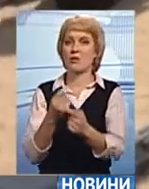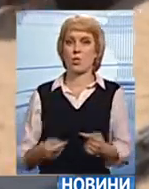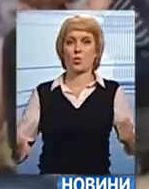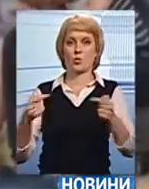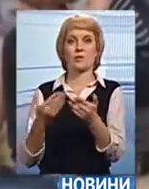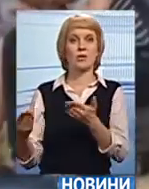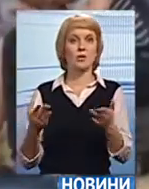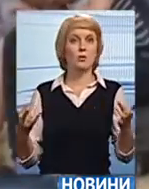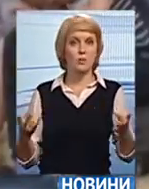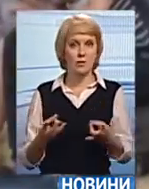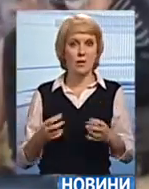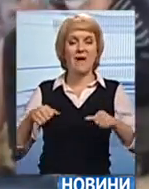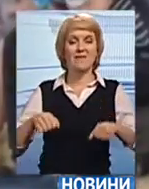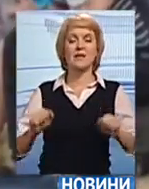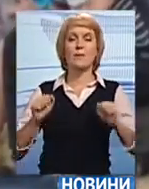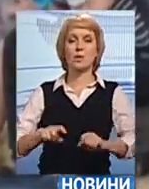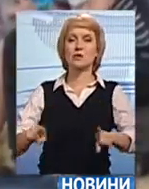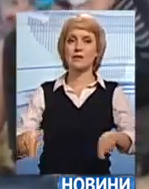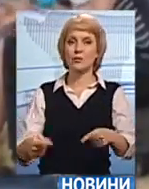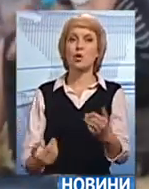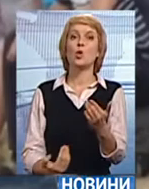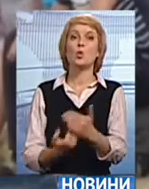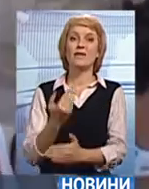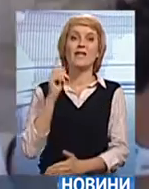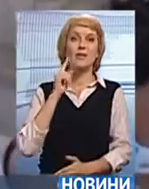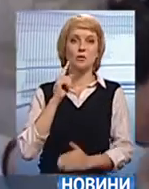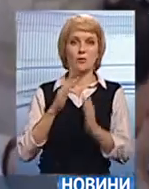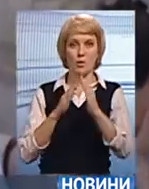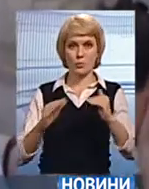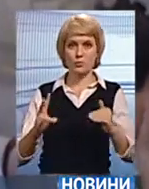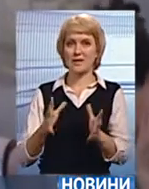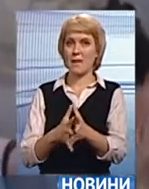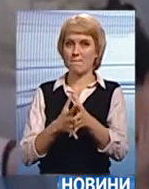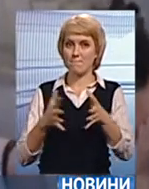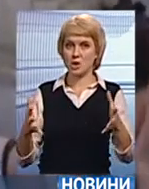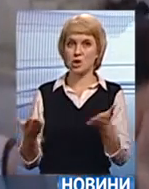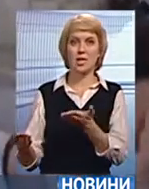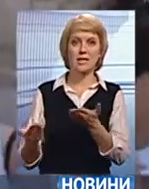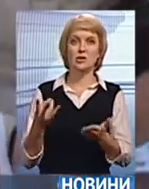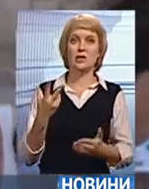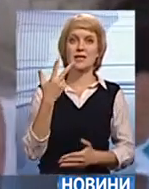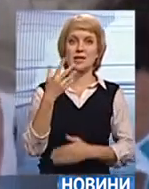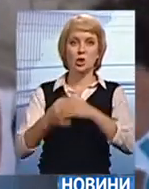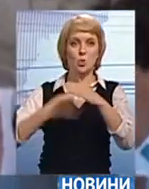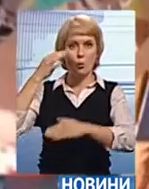потреба, влада регіонів зможе створювати нові тимчасові пункти, але не більше, ніж на 3 доби.